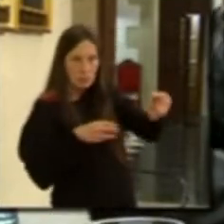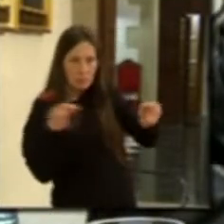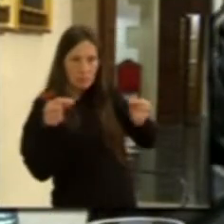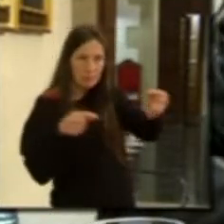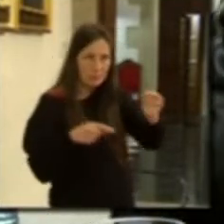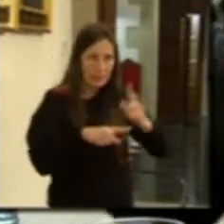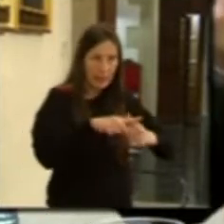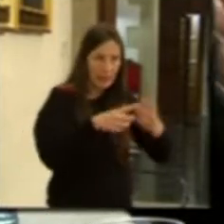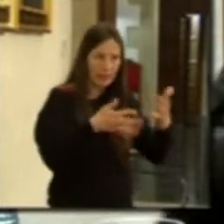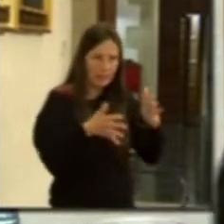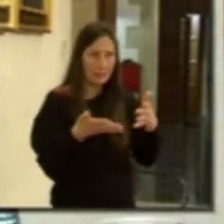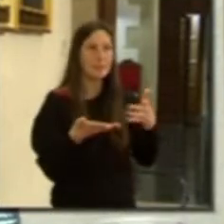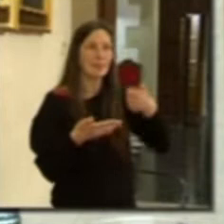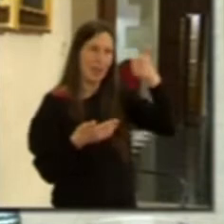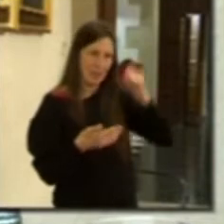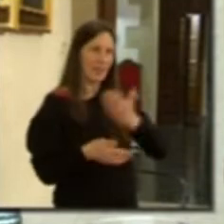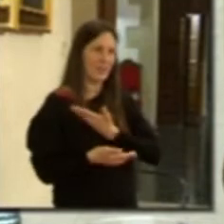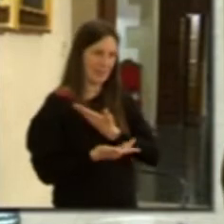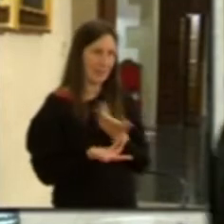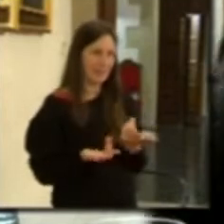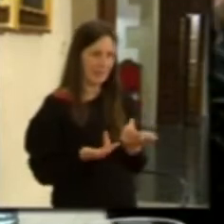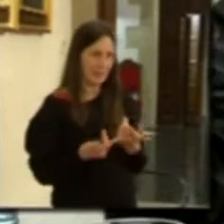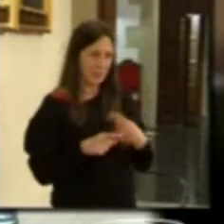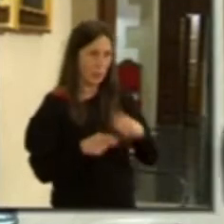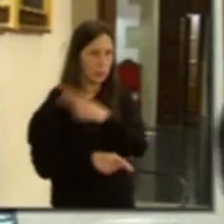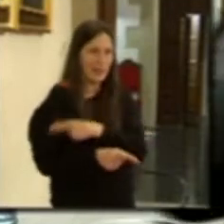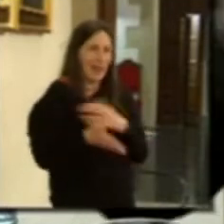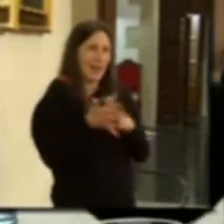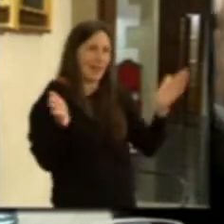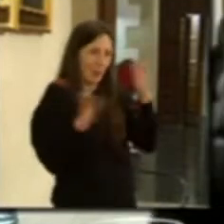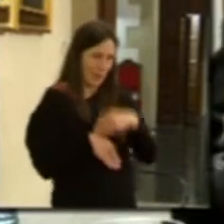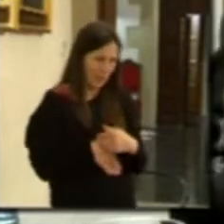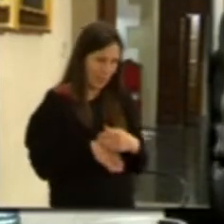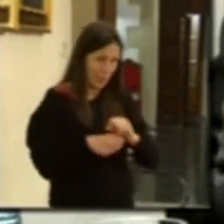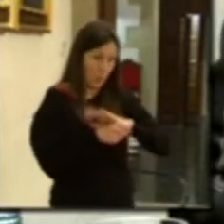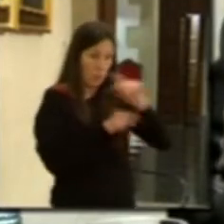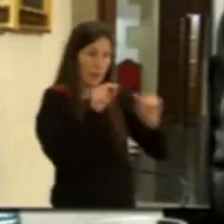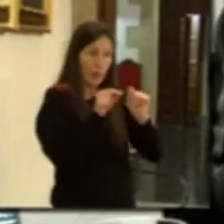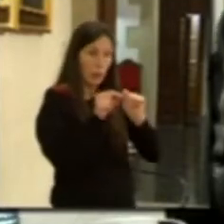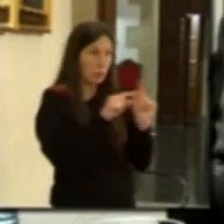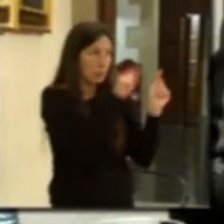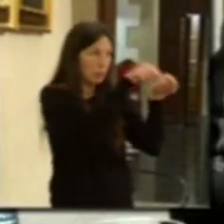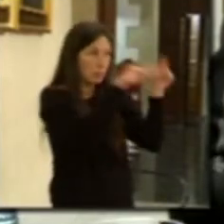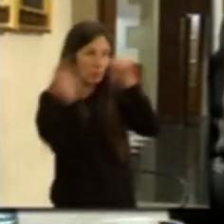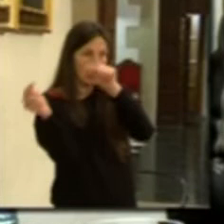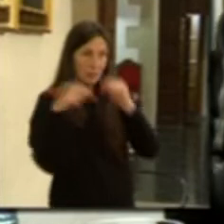etc. La connectivitat és una part de l'explicació, perquè el virus es mou, i l'especialització d'aquestes ciutats.